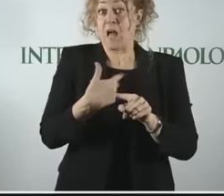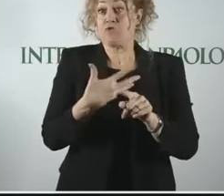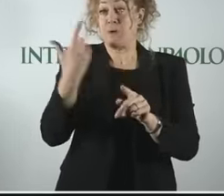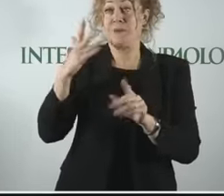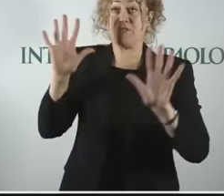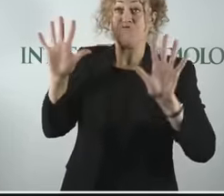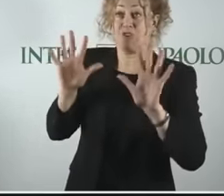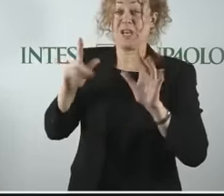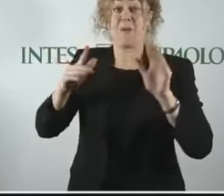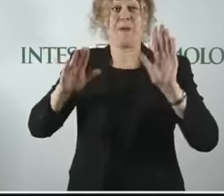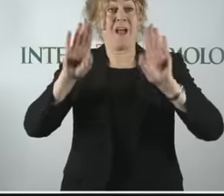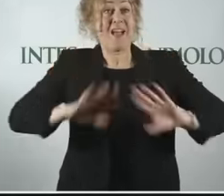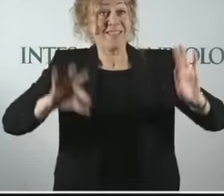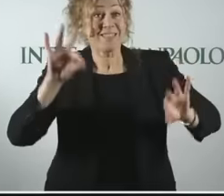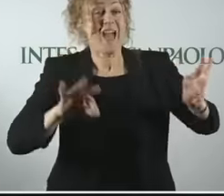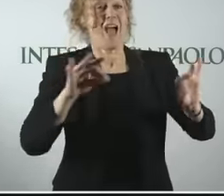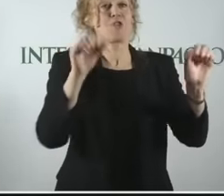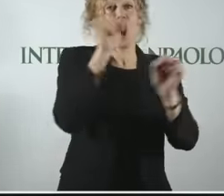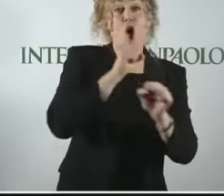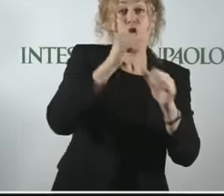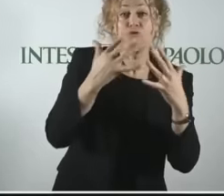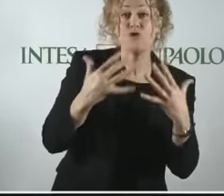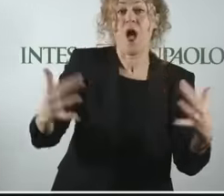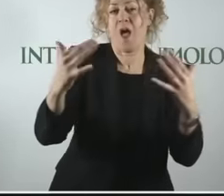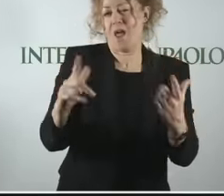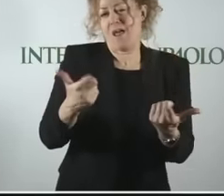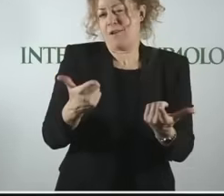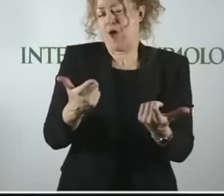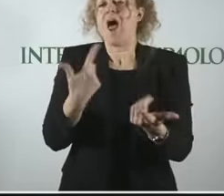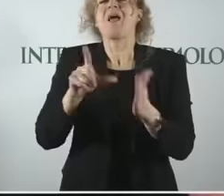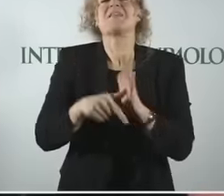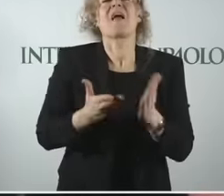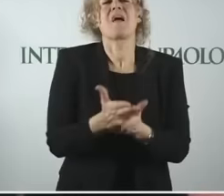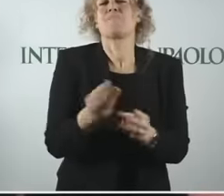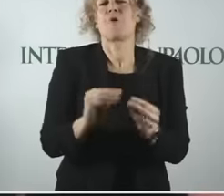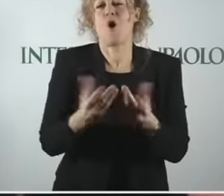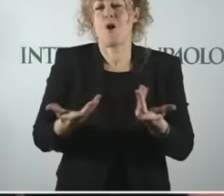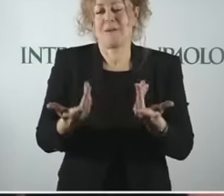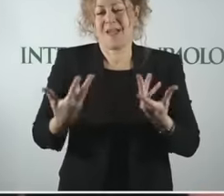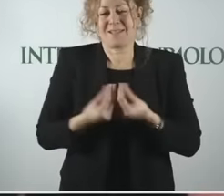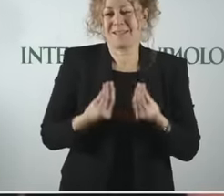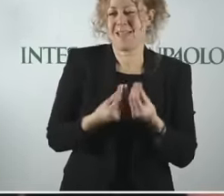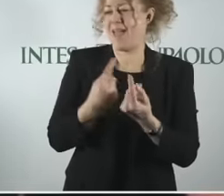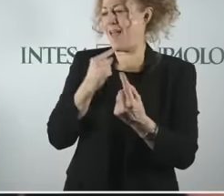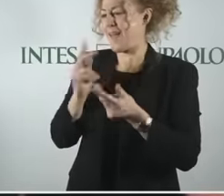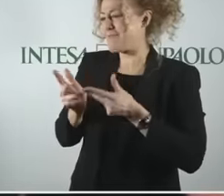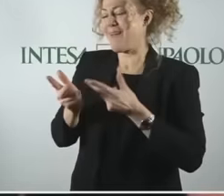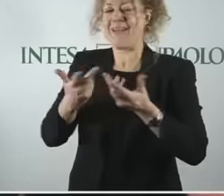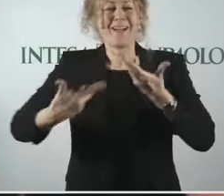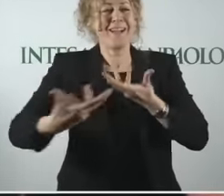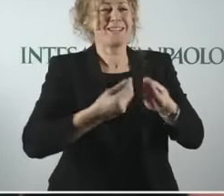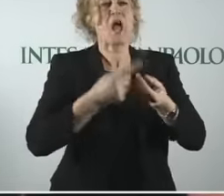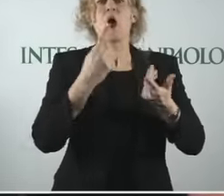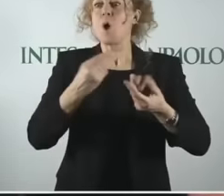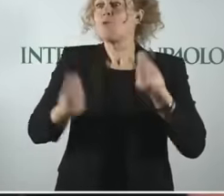cinema il teatro i concerti si stava per passare il tempo si stava molto insieme si stava molto insieme e si facevano dei